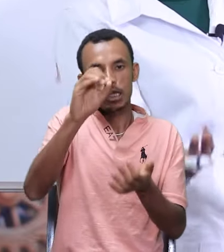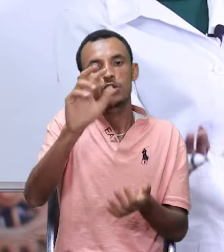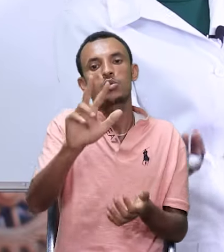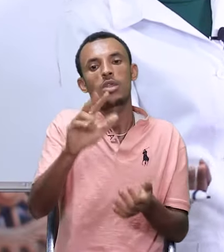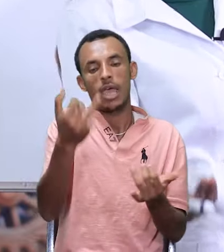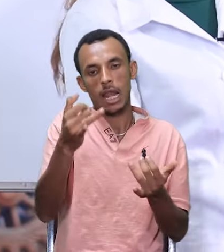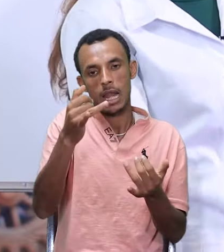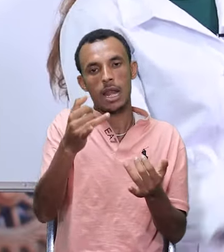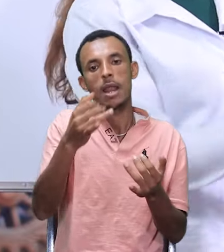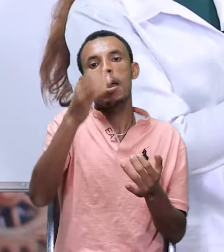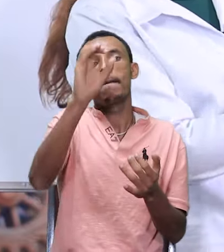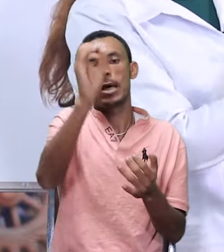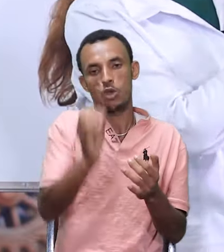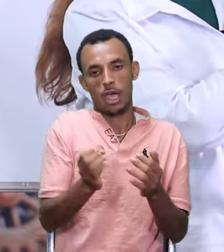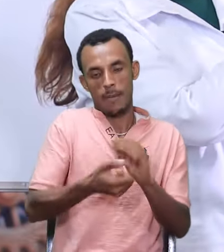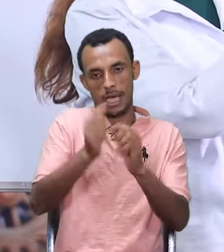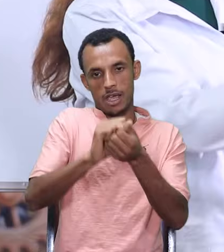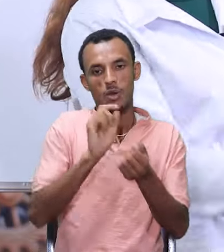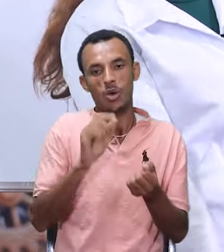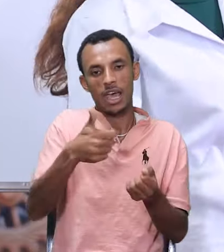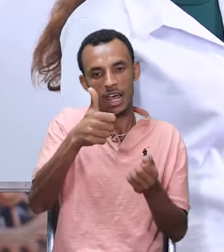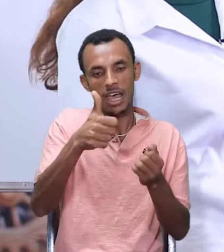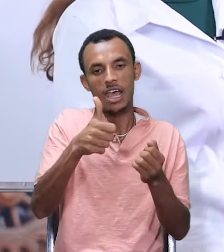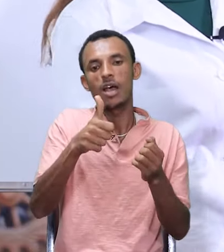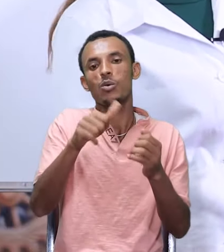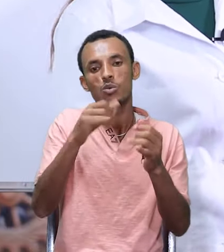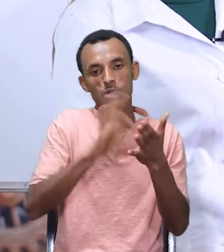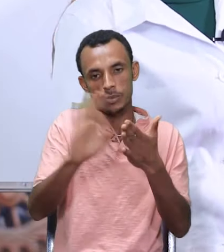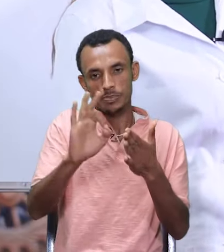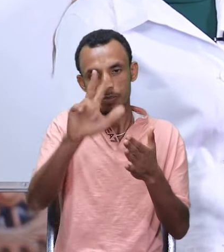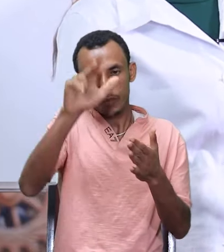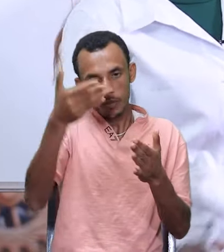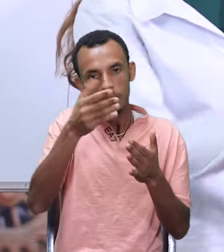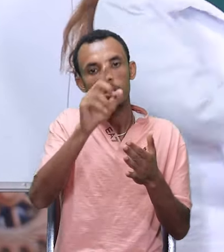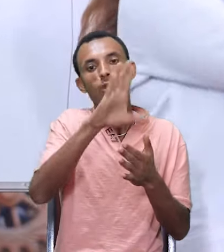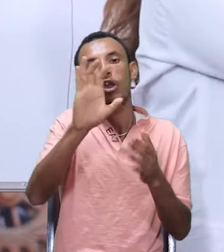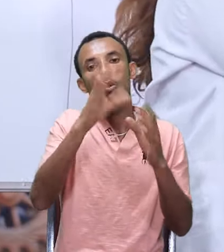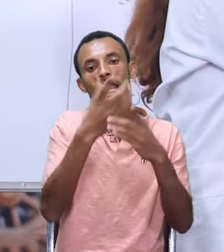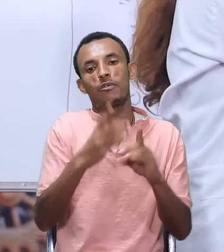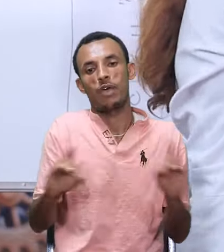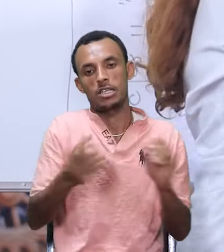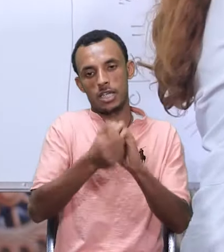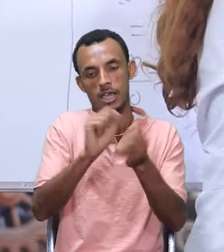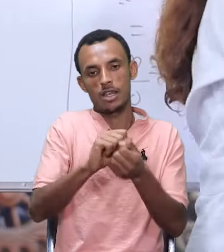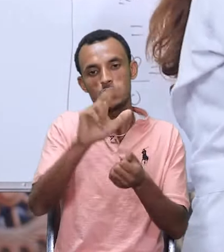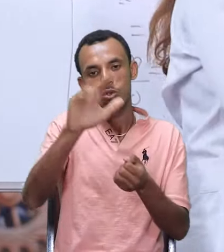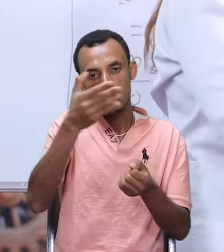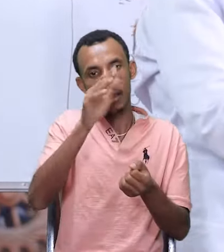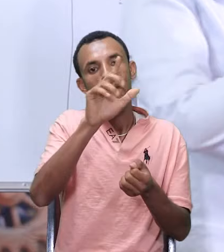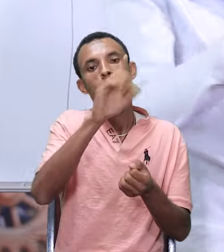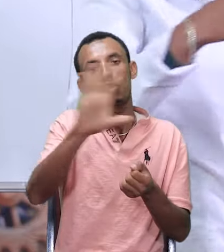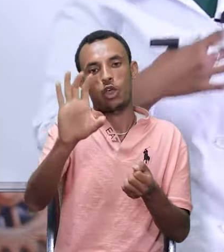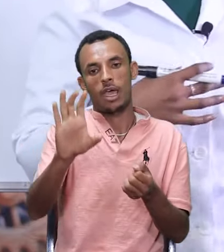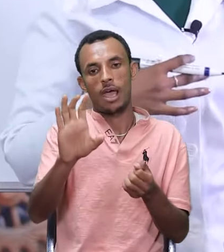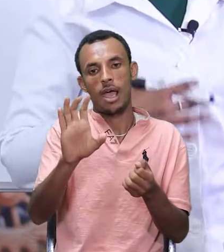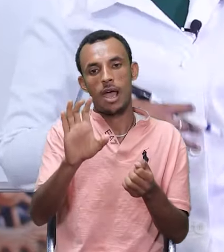ይሄንን መቶኛ ማድረግ ነው ይሄን ቁጥር ራሱ ወደ ክፍልፋይ ስናረጋው 3 መቶኛ ይመጣል 3 መቶኛ ከመጣልን ከዚህ በኋላ ወዴትም